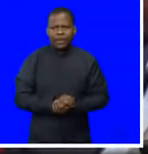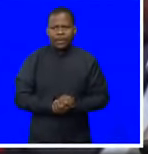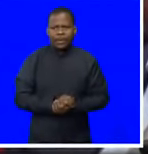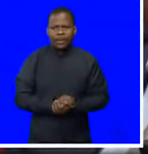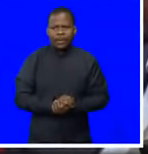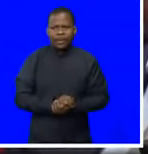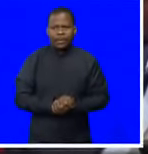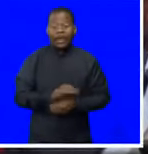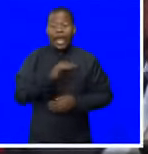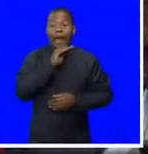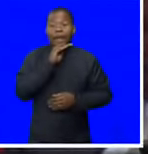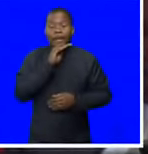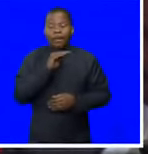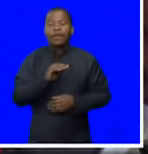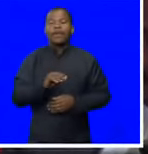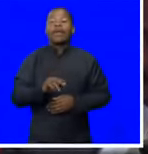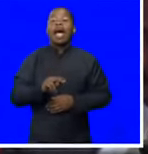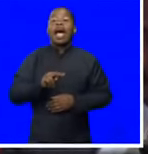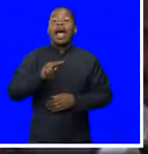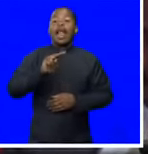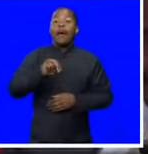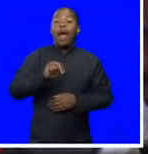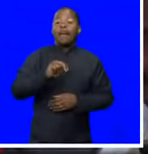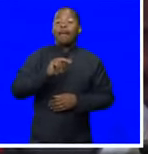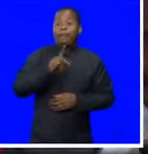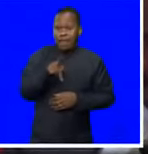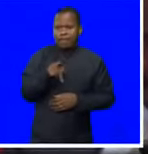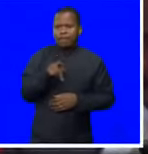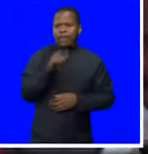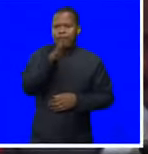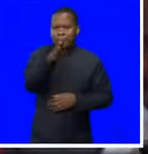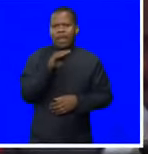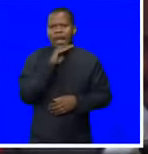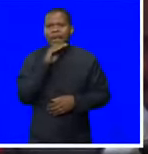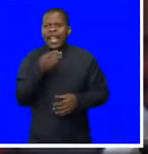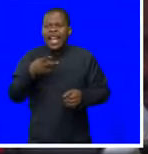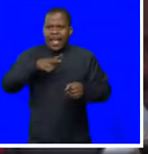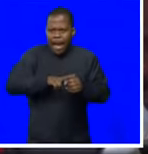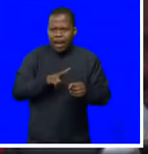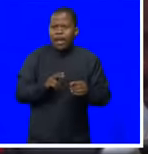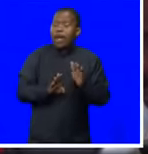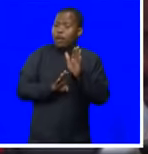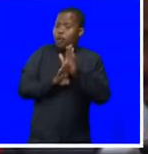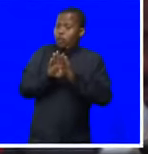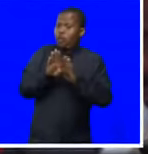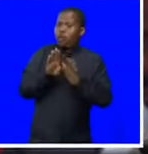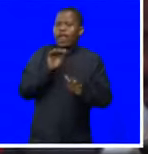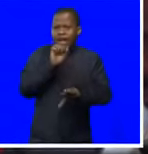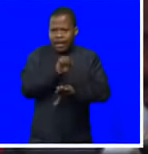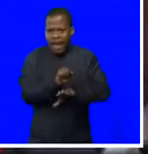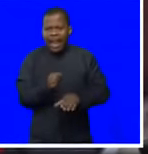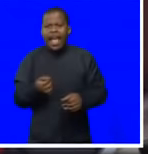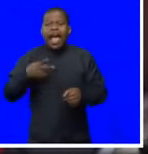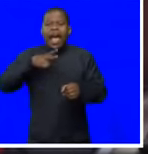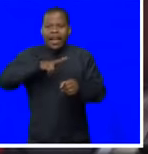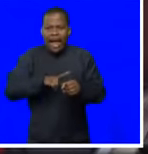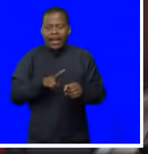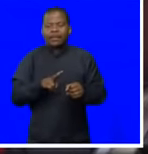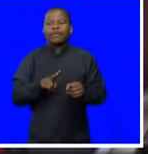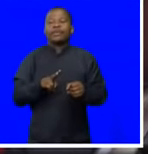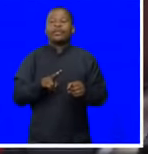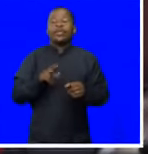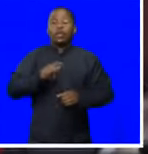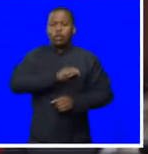mbamba kuyaqaqa kuthi khona lokwendekako nalesithi center nayo kuyaqaqa kuthi khona lokwendekako ngiyadumisa